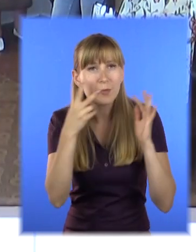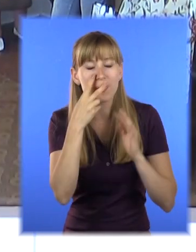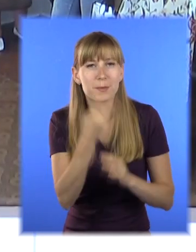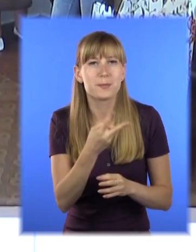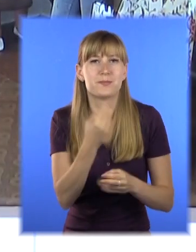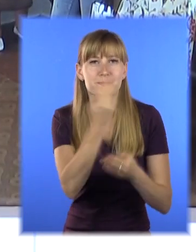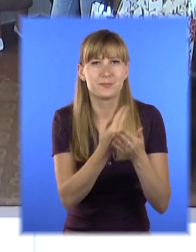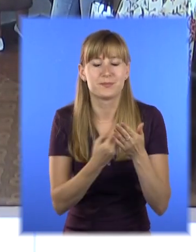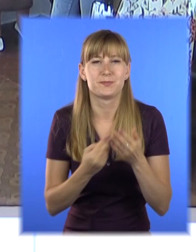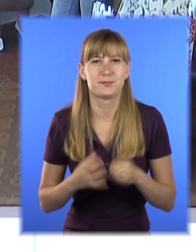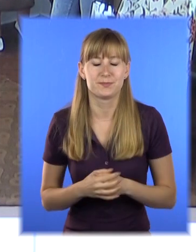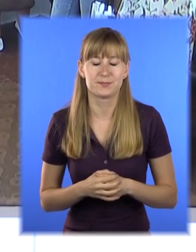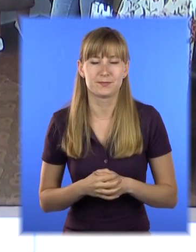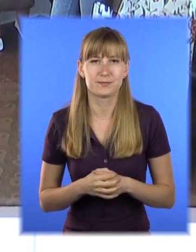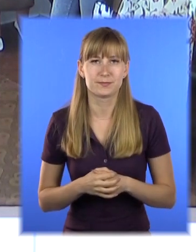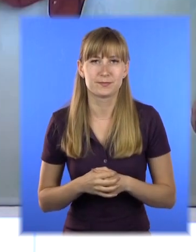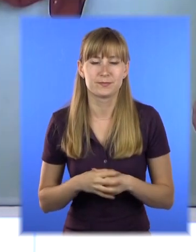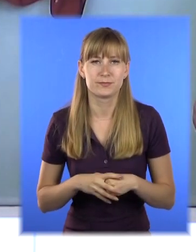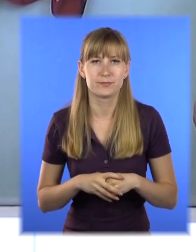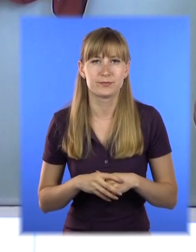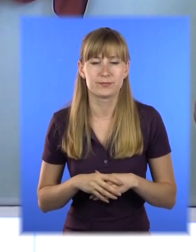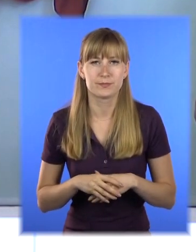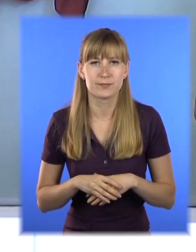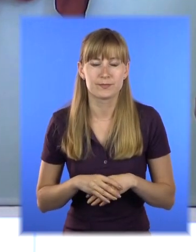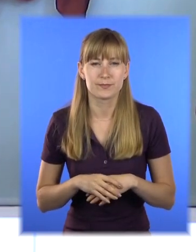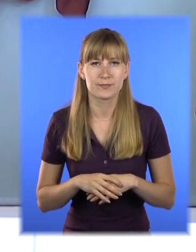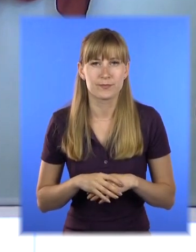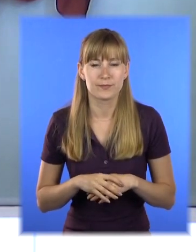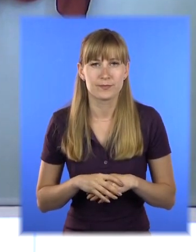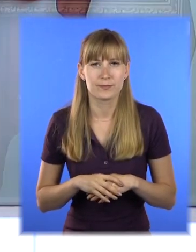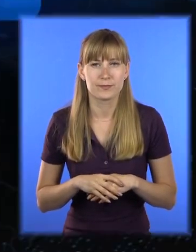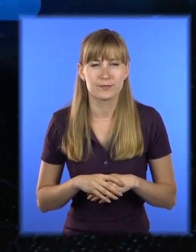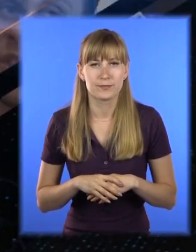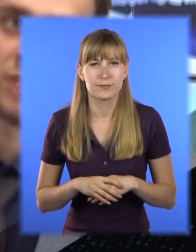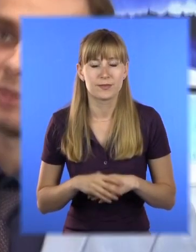Пилка. Поринемо у світ мистецтва разом з Данилом Міхеєвим.